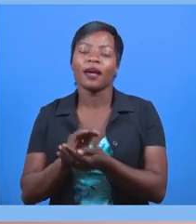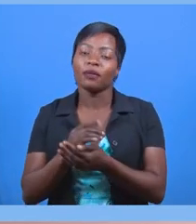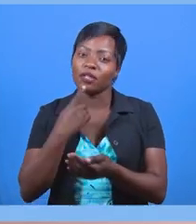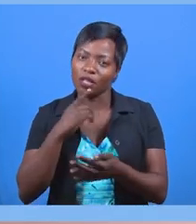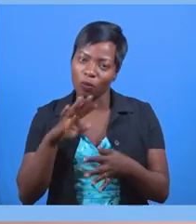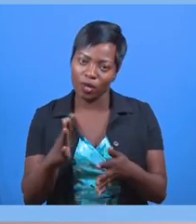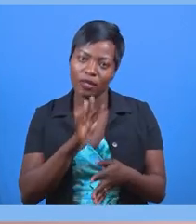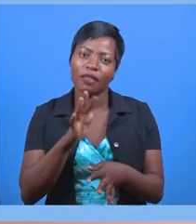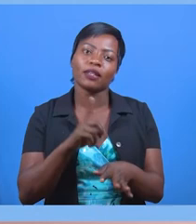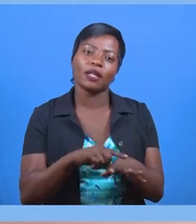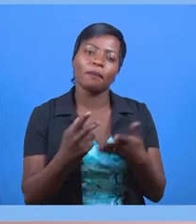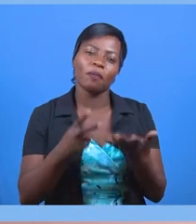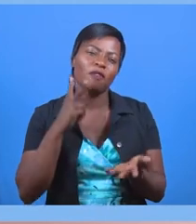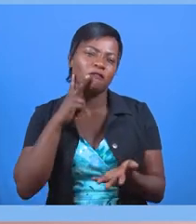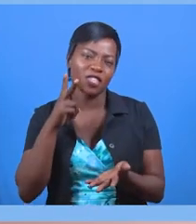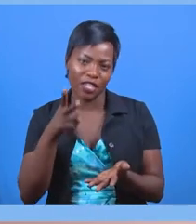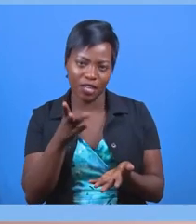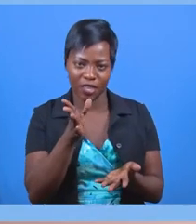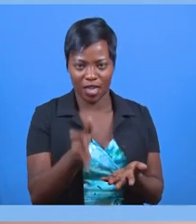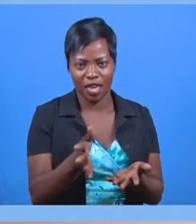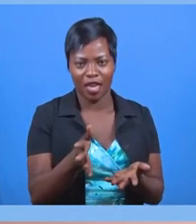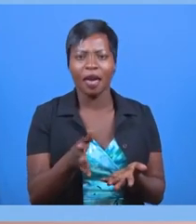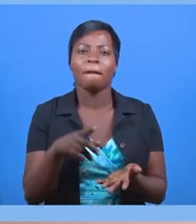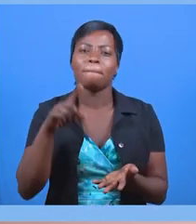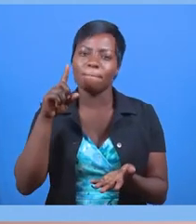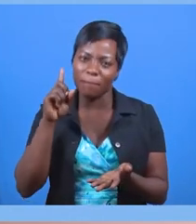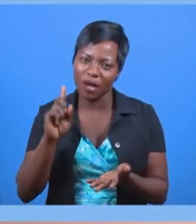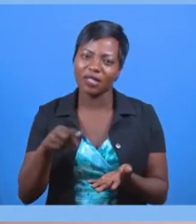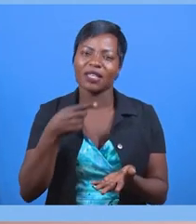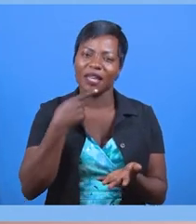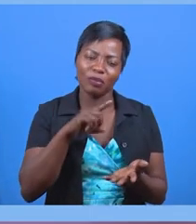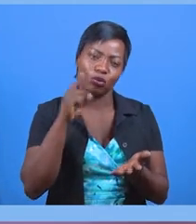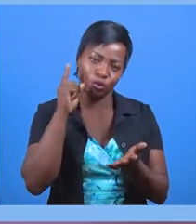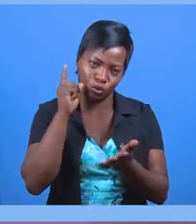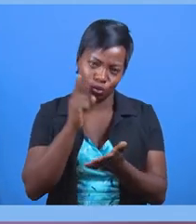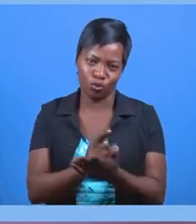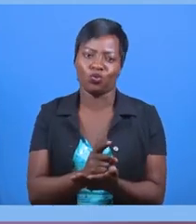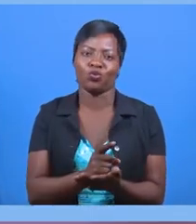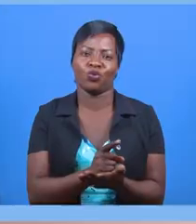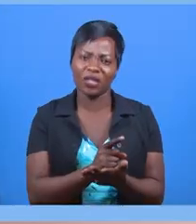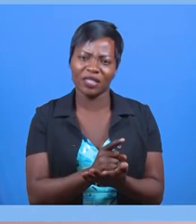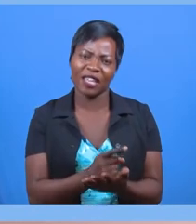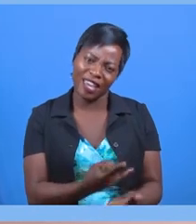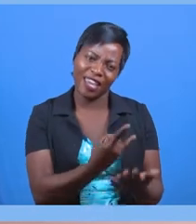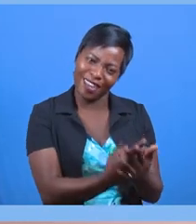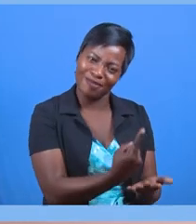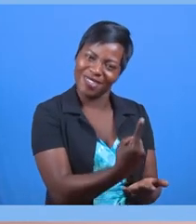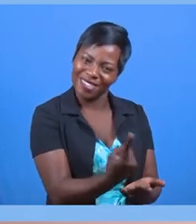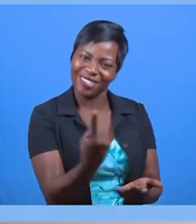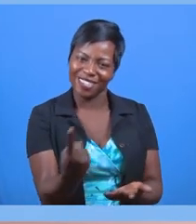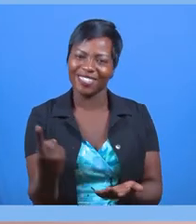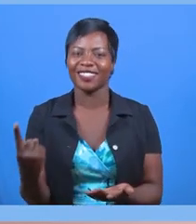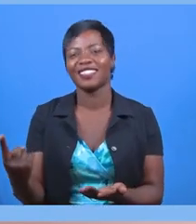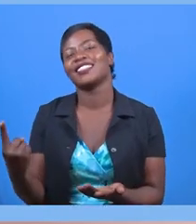uri Muyenzi kunyange uri pamba ipapo une kabonyo une pundutso unoita zvimwe